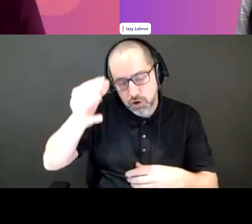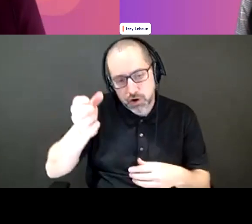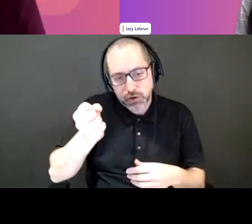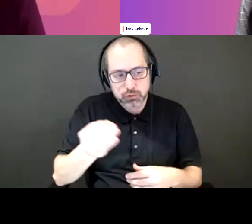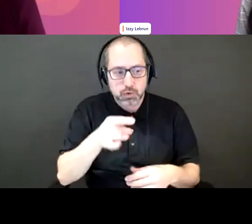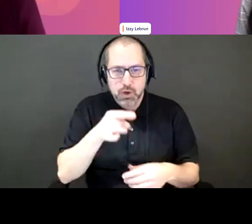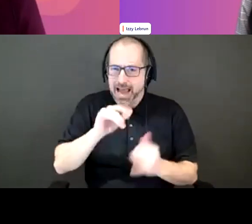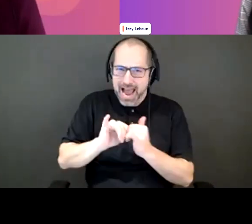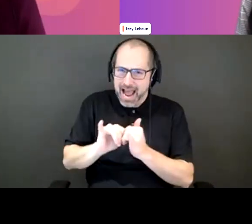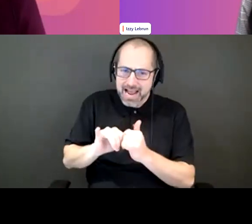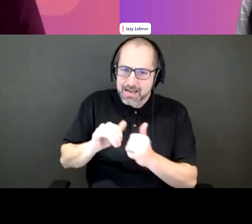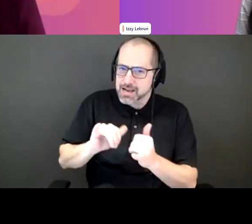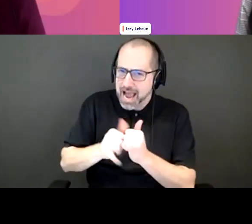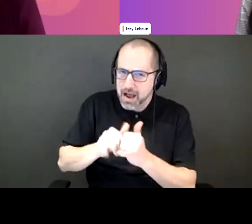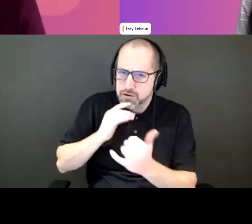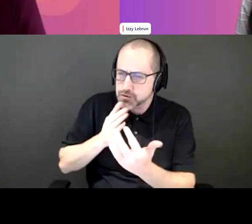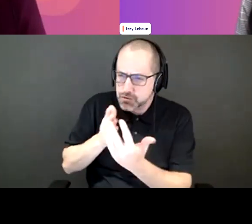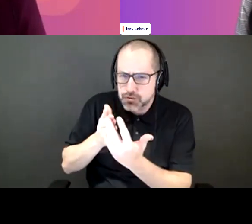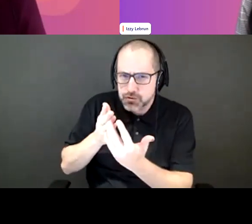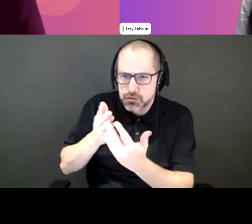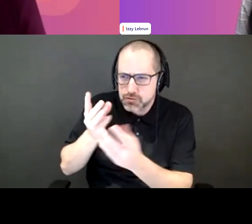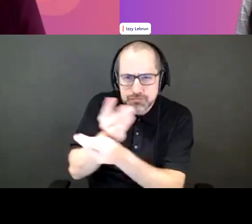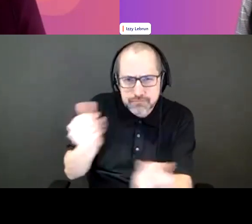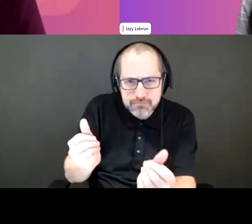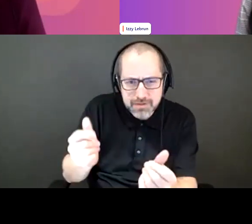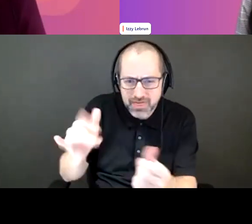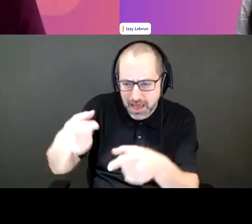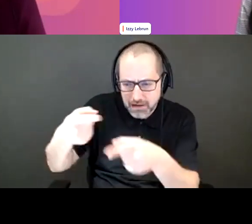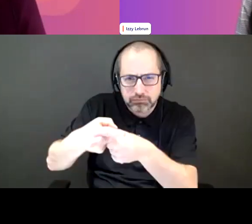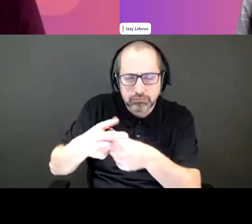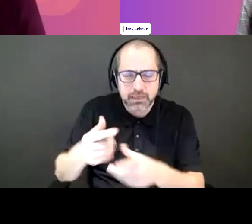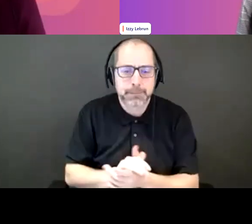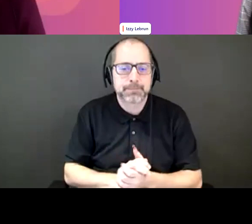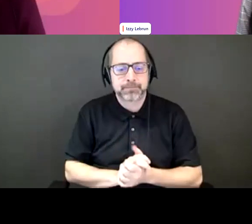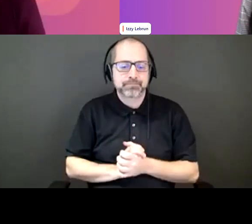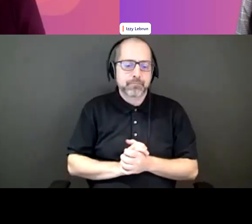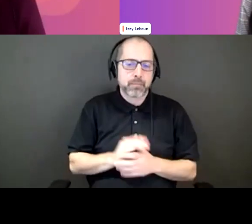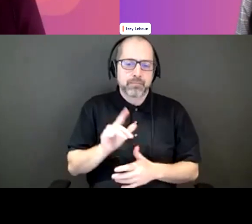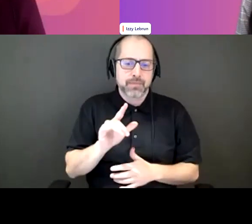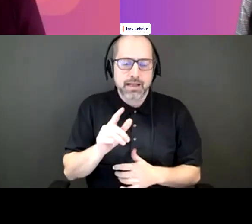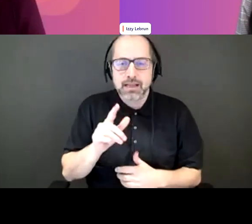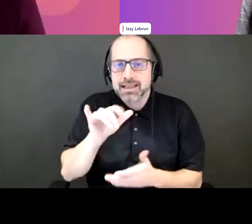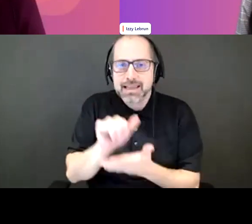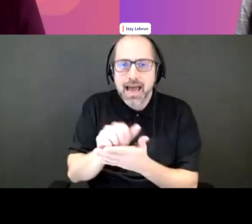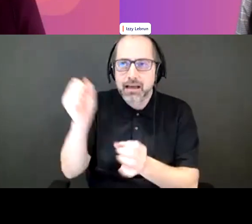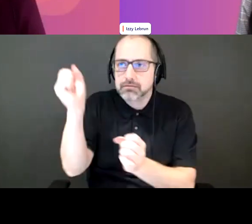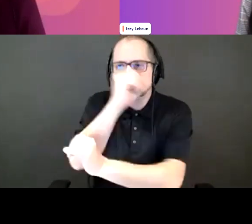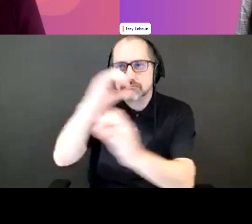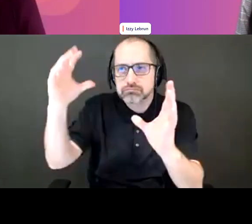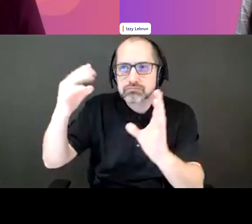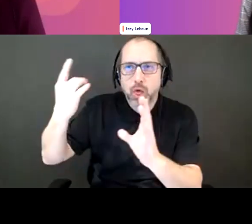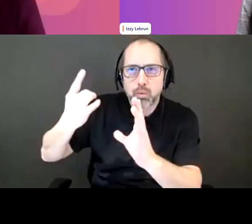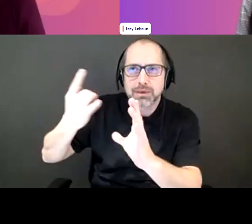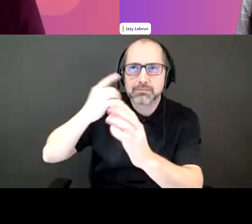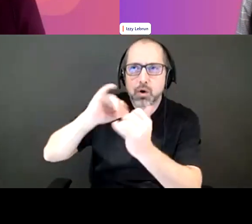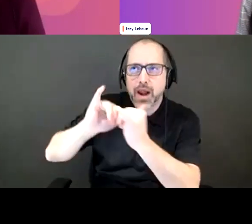qu'elle mettait en jeu entre vous et votre père quoi faire dans ce cas oui c'était très difficile de passer à